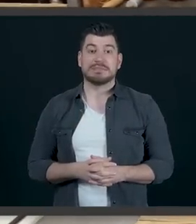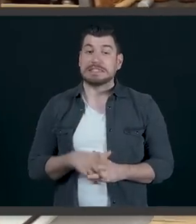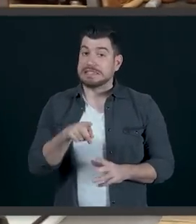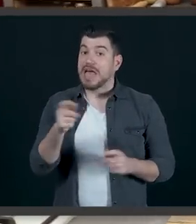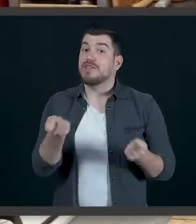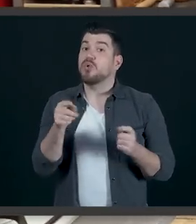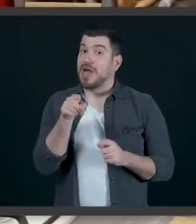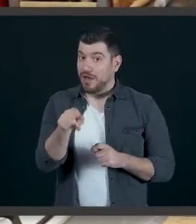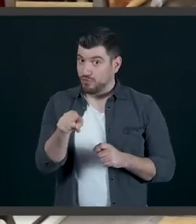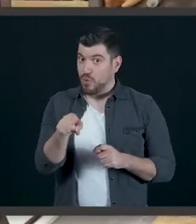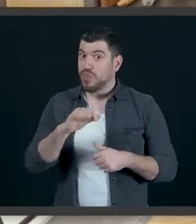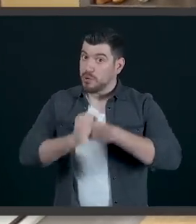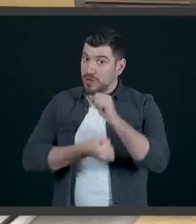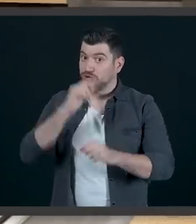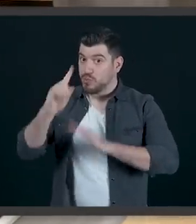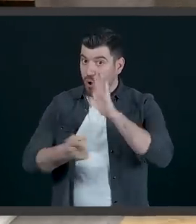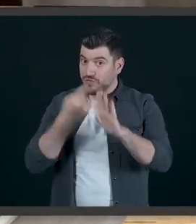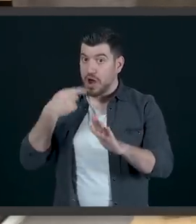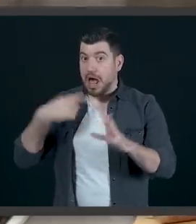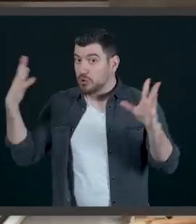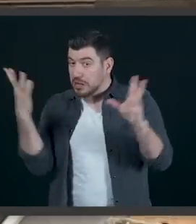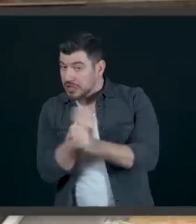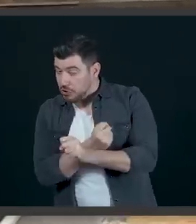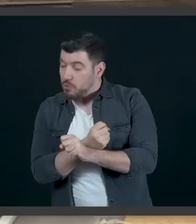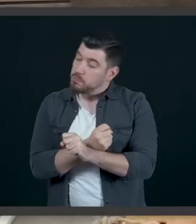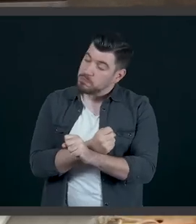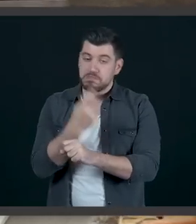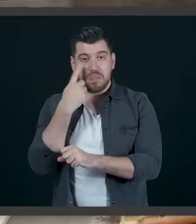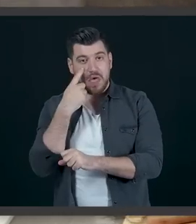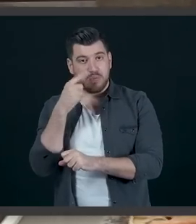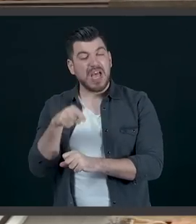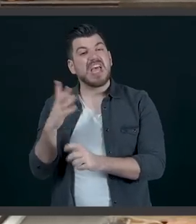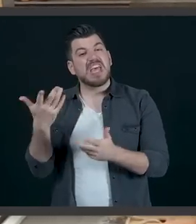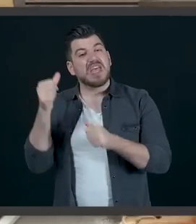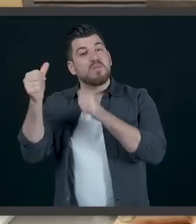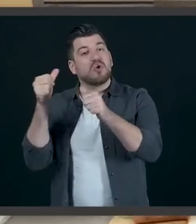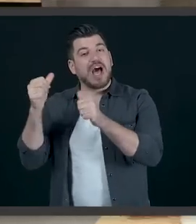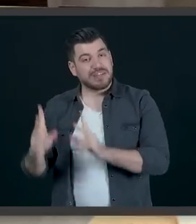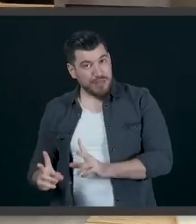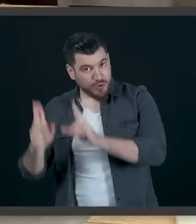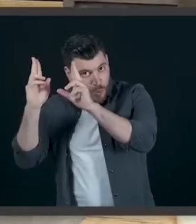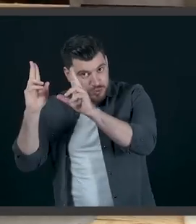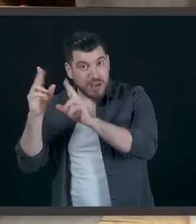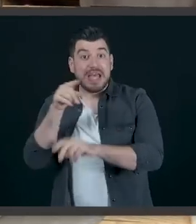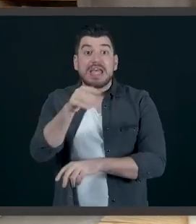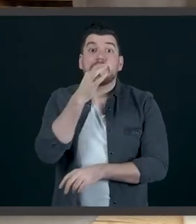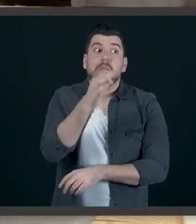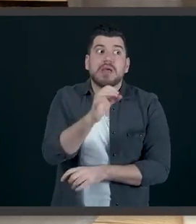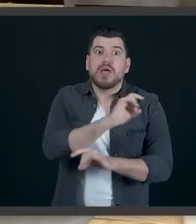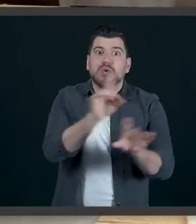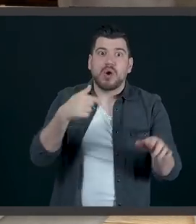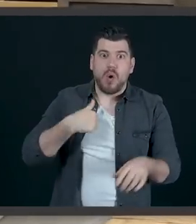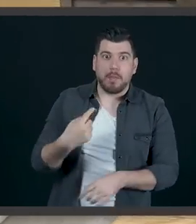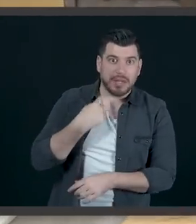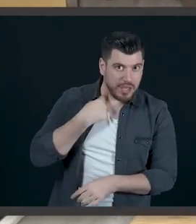δεν το έχω ξανακάνει, θα το προσπαθήσω πρώτη φορά. Άμα πετύχει, πέτυχε, άμα δεν πετύχει, ή θα το κόψουμε στο μοντάζ ή μην μπείτε σε κανένα ότι δεν